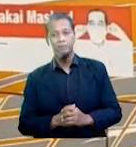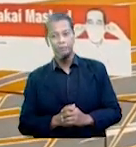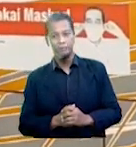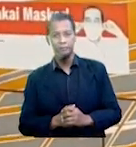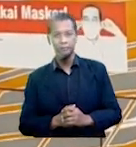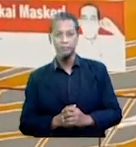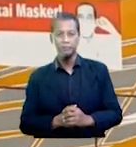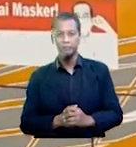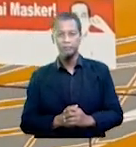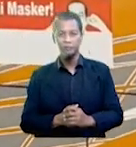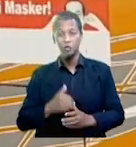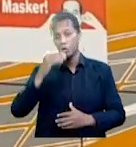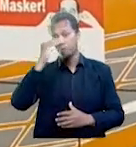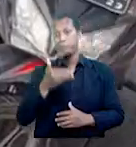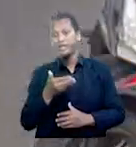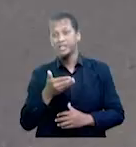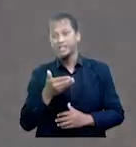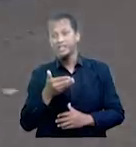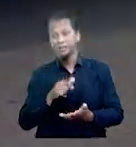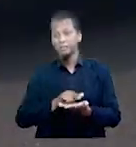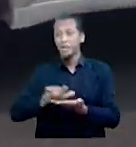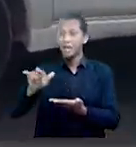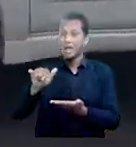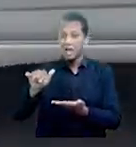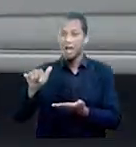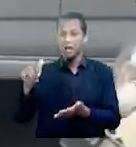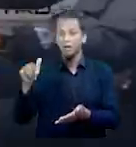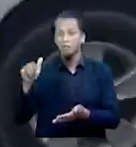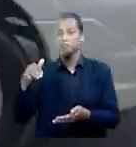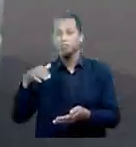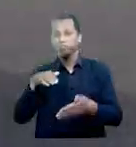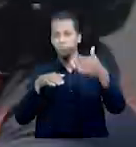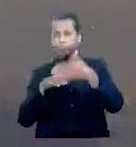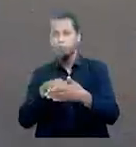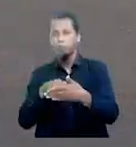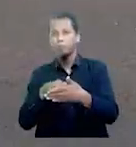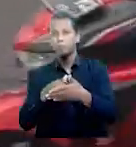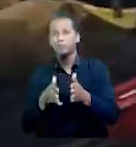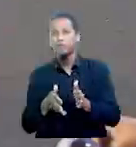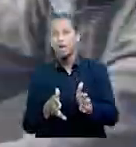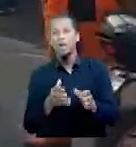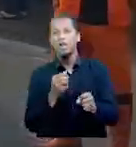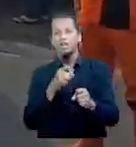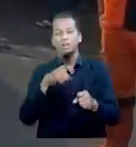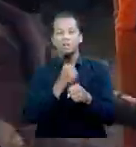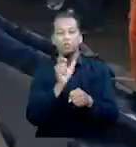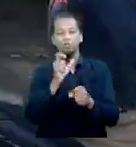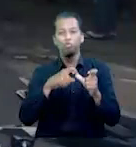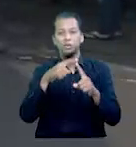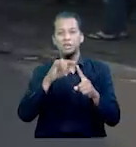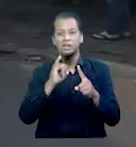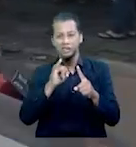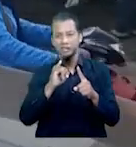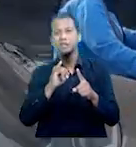Bus angkutan bandara ini melintang menutupi jalan I Gusti Ngurah Rai Jatinegara, Jakarta Timur usai menabrak showroom mobil dan dua motor hingga masuk kolong pagi